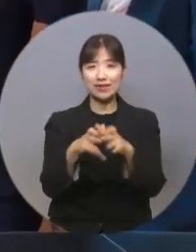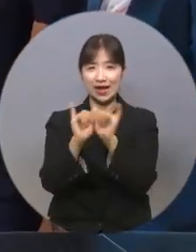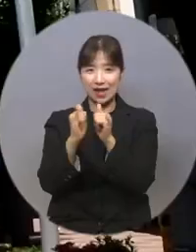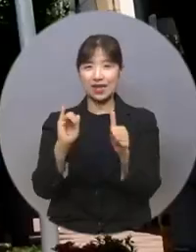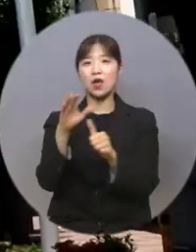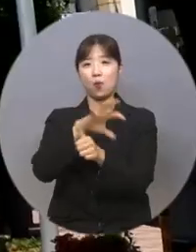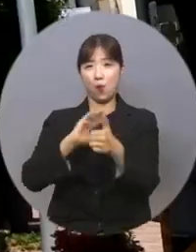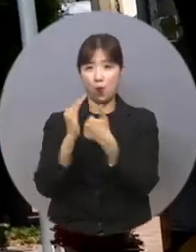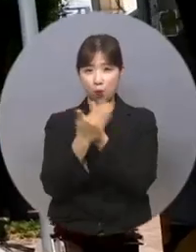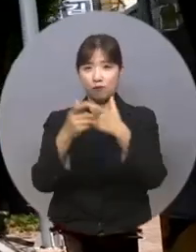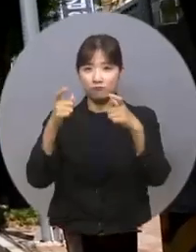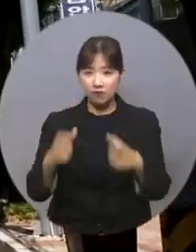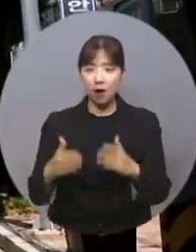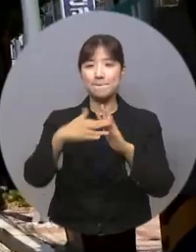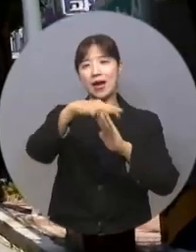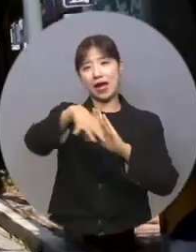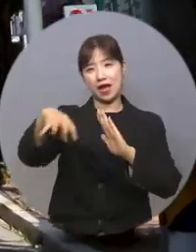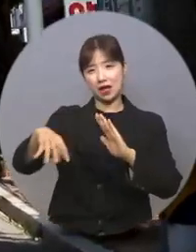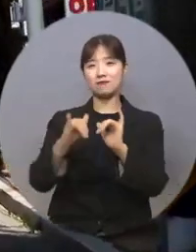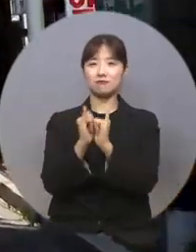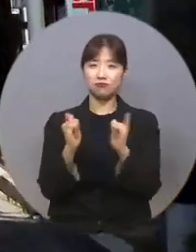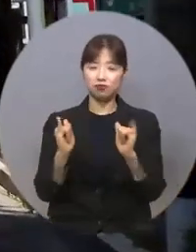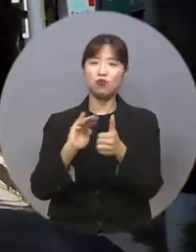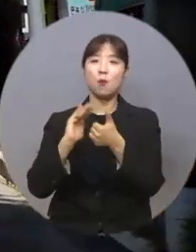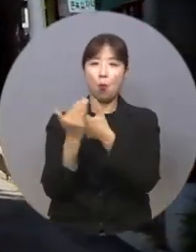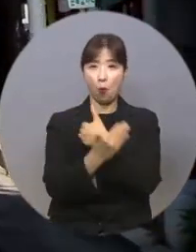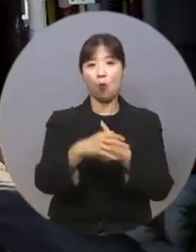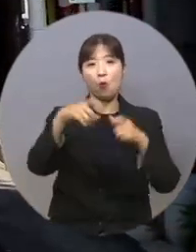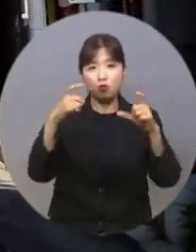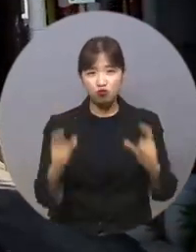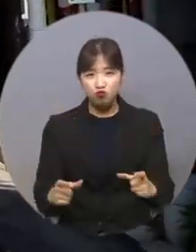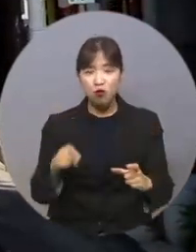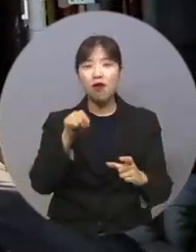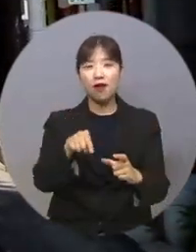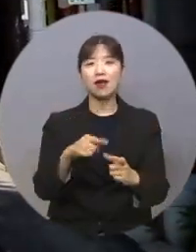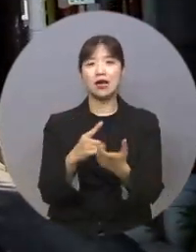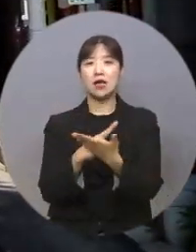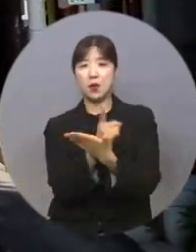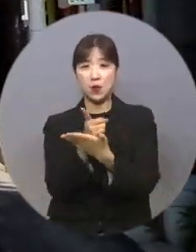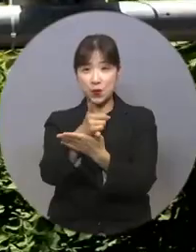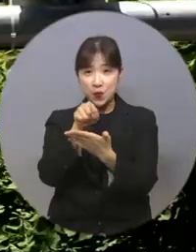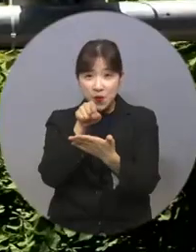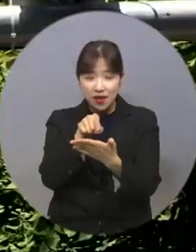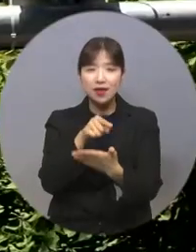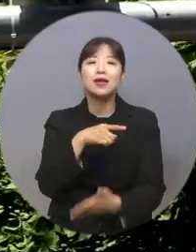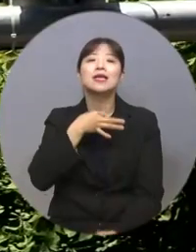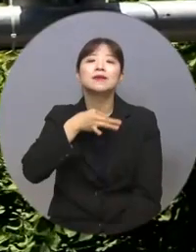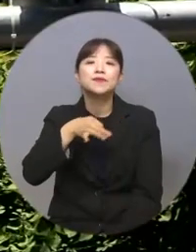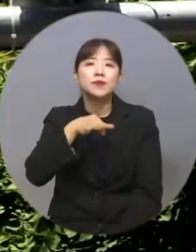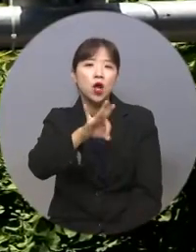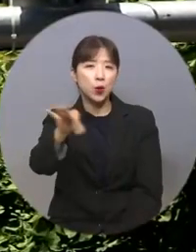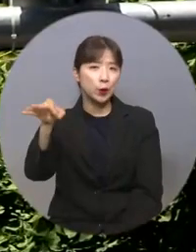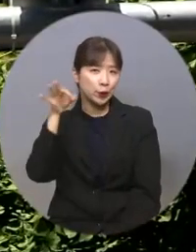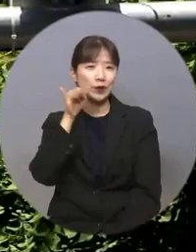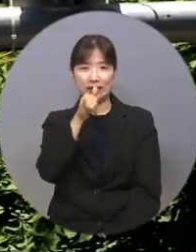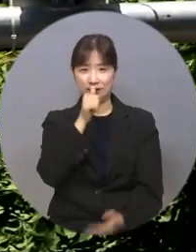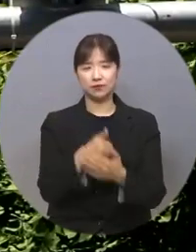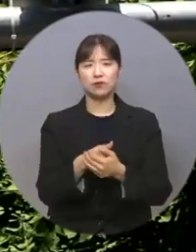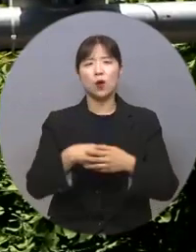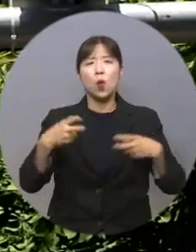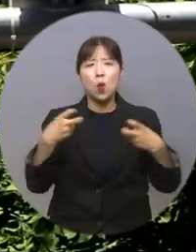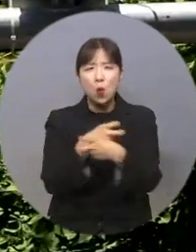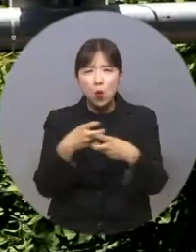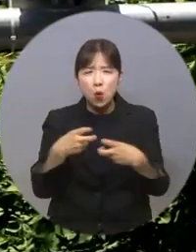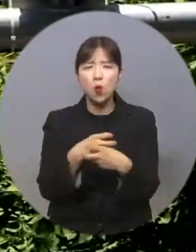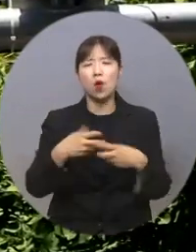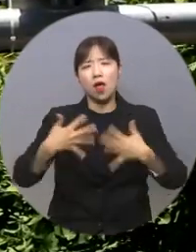마을주민 보호구역 3곳을 내비게이션에서 음성으로 안내할 계획입니다 교통약자의 안전 확보를 위한